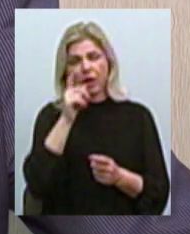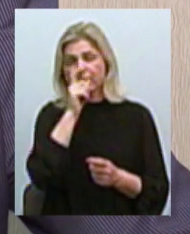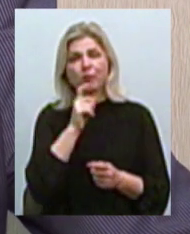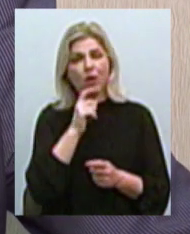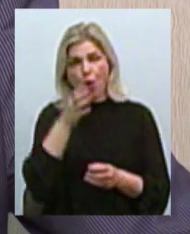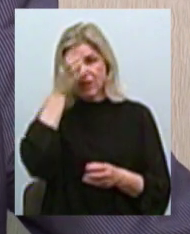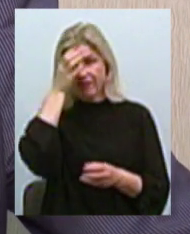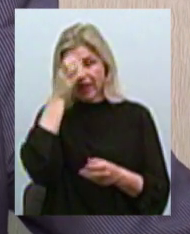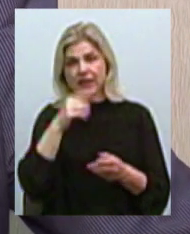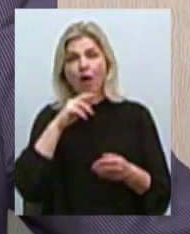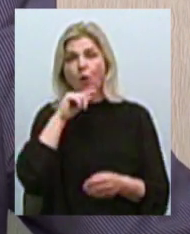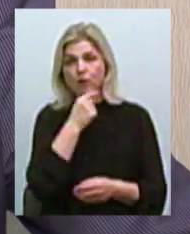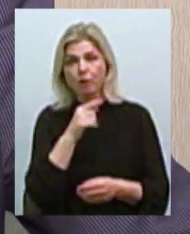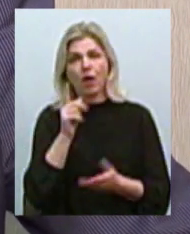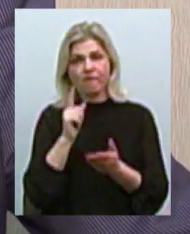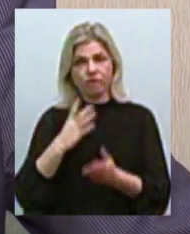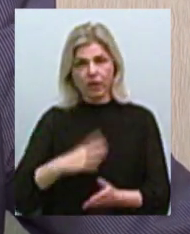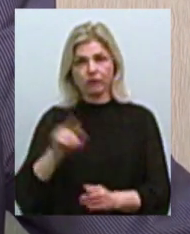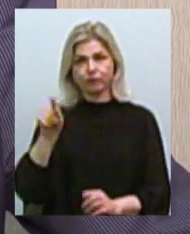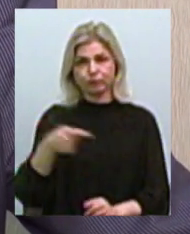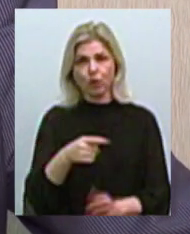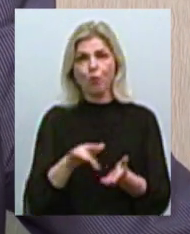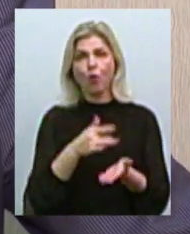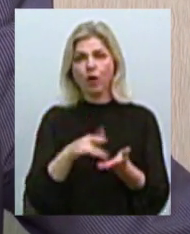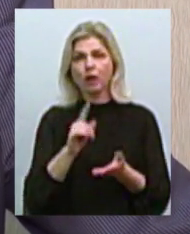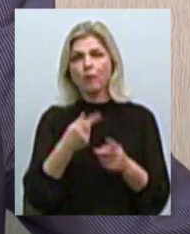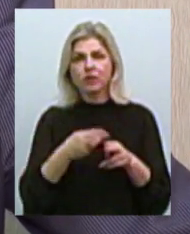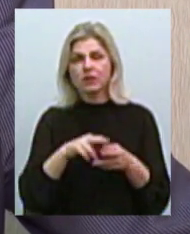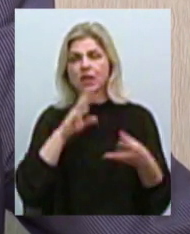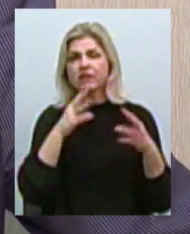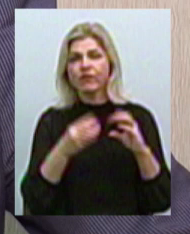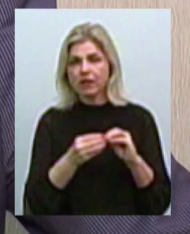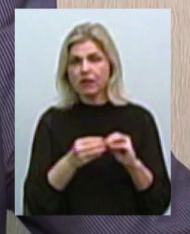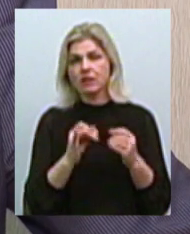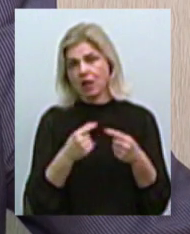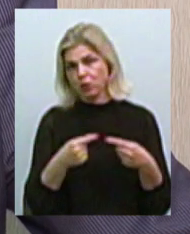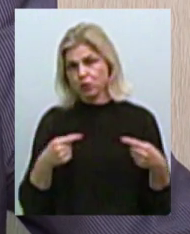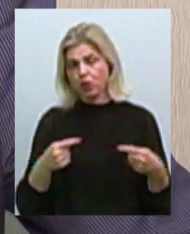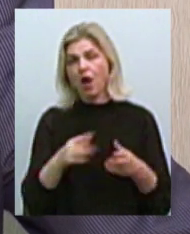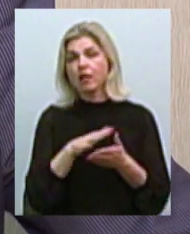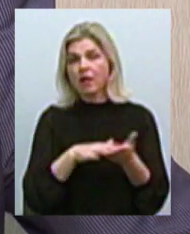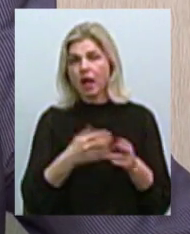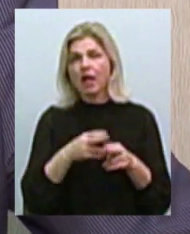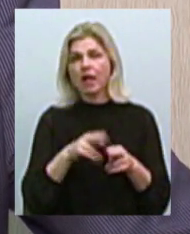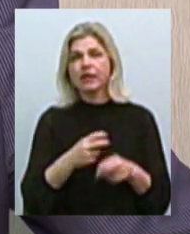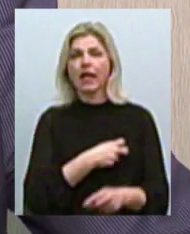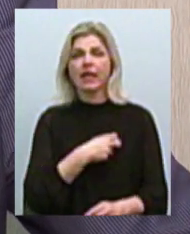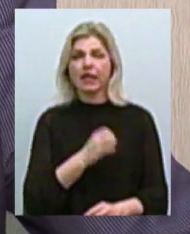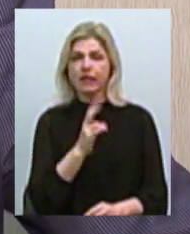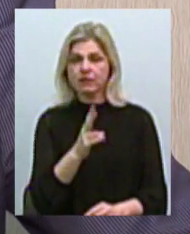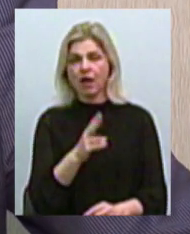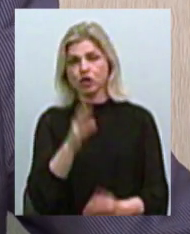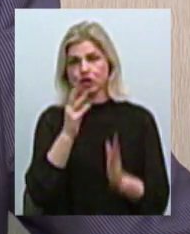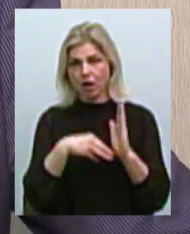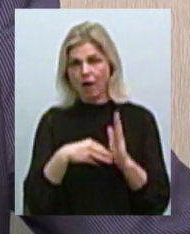він вимушений буде найняти бухгалтера, тому що це звітність тощо. Далі – це ризики потрапляння на штрафи. Тобто якщо з